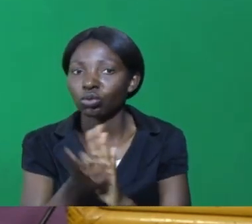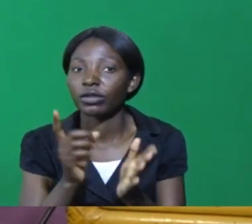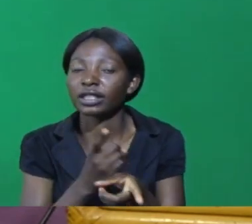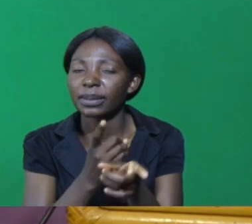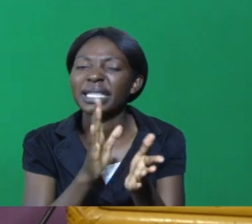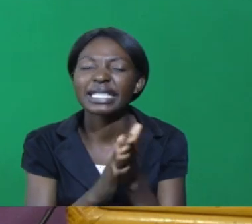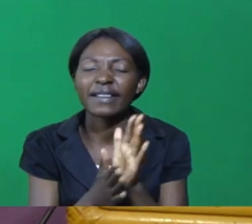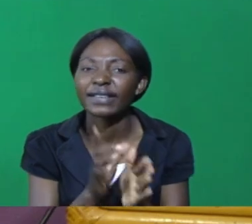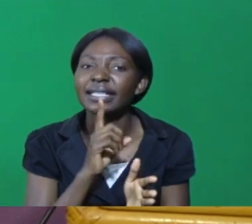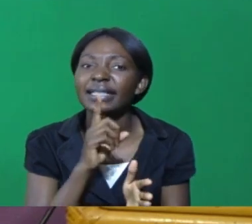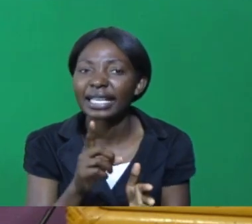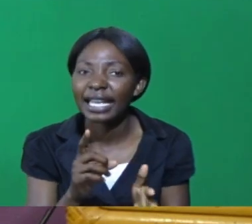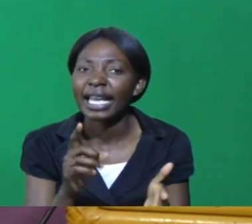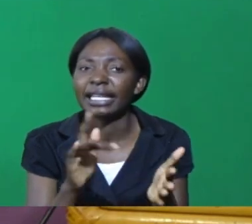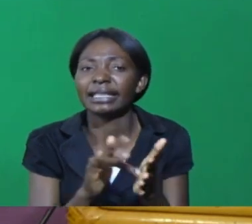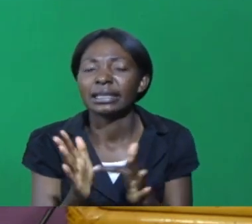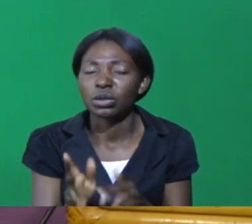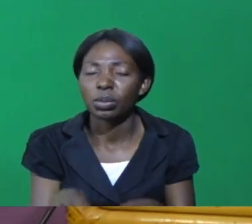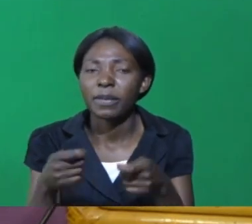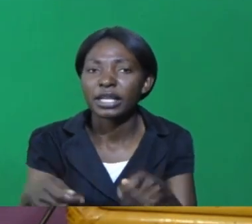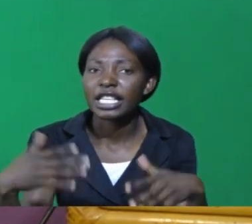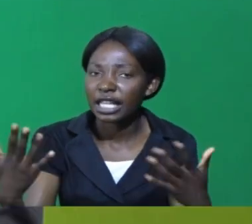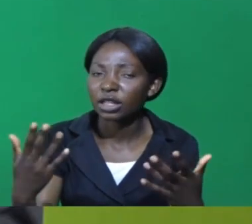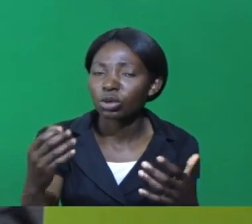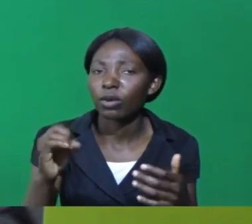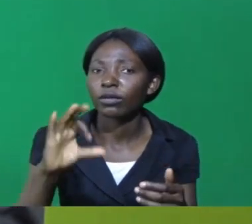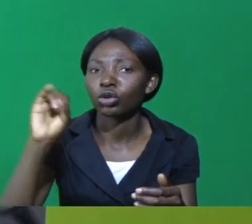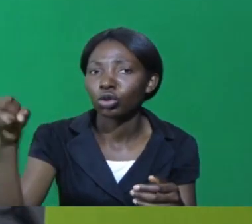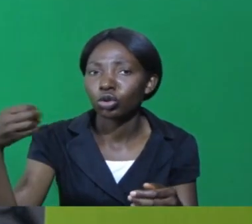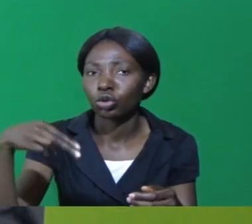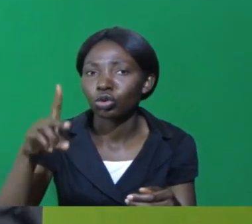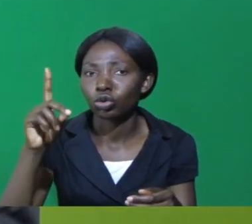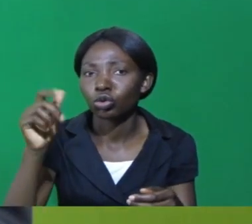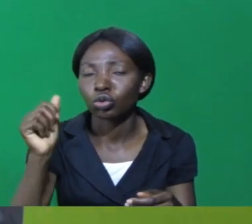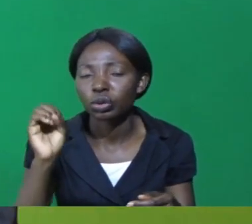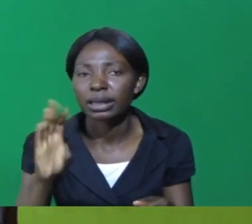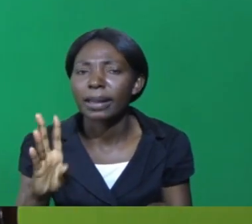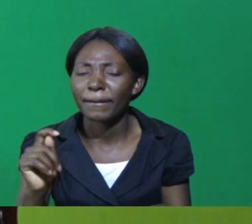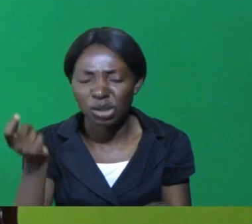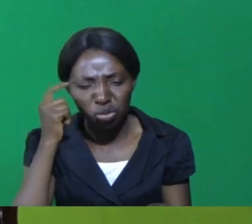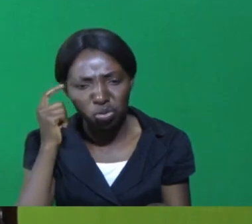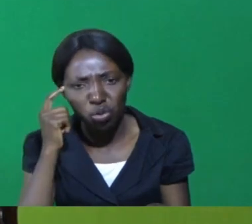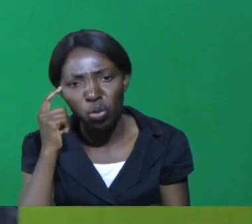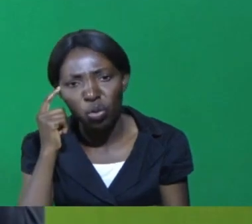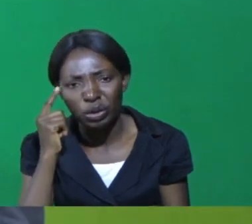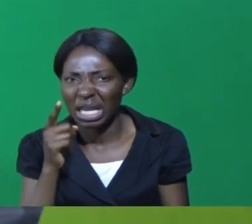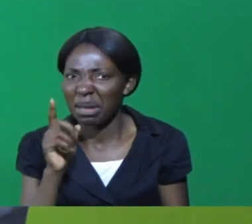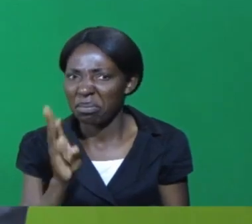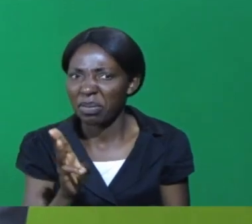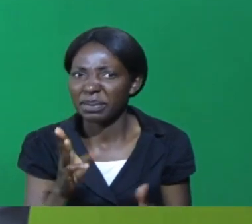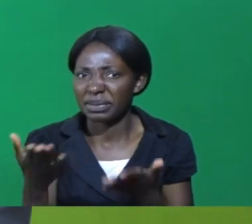Haasi kutaura kuti mwanakomana womunhu achaiswa mumaoko evanhu naJudas. Kunyange ari kuzviziva. Kunyange ari kuziva kuti ndi